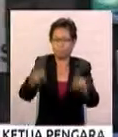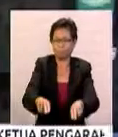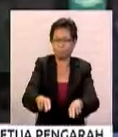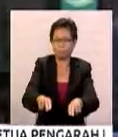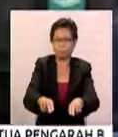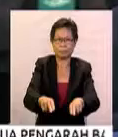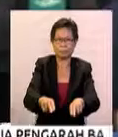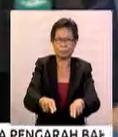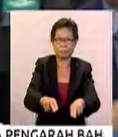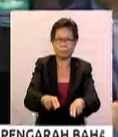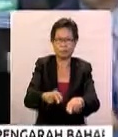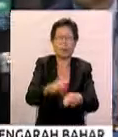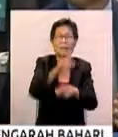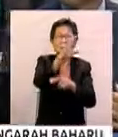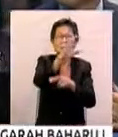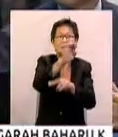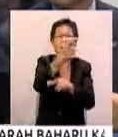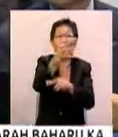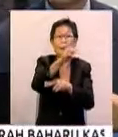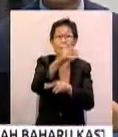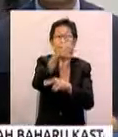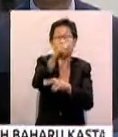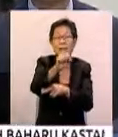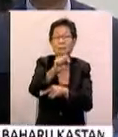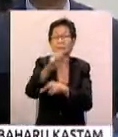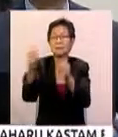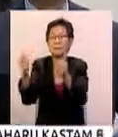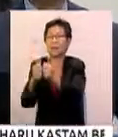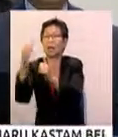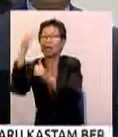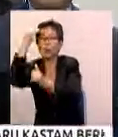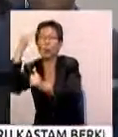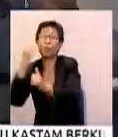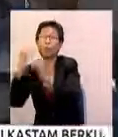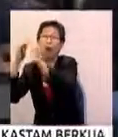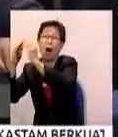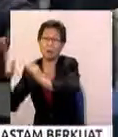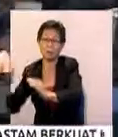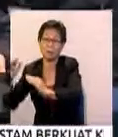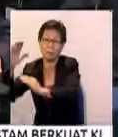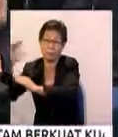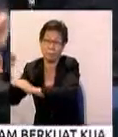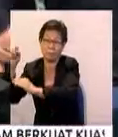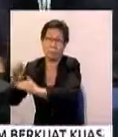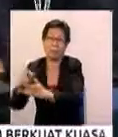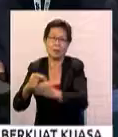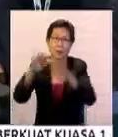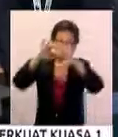ditandatangani antara Cagamas Berhad dengan Korea Housing Finance Corporation bertujuan